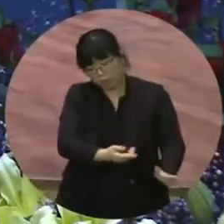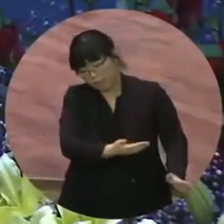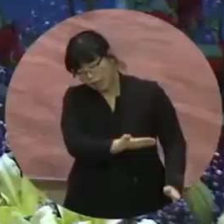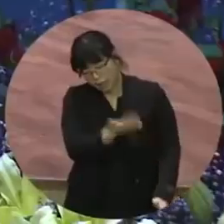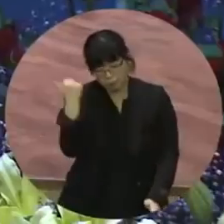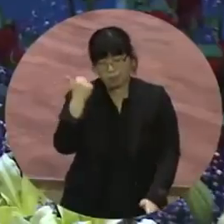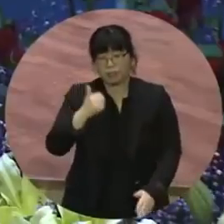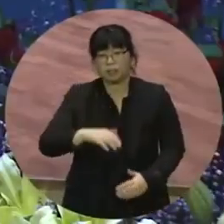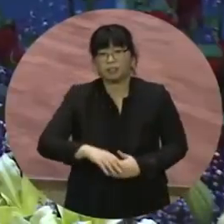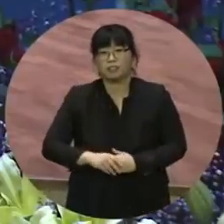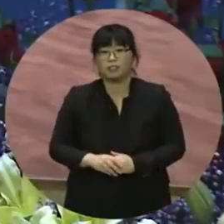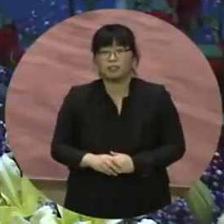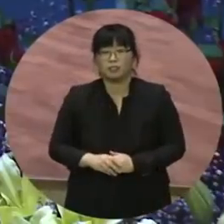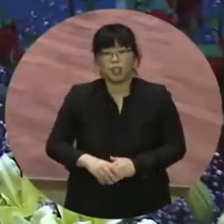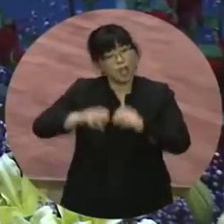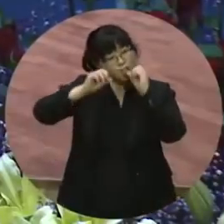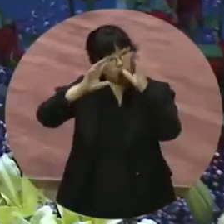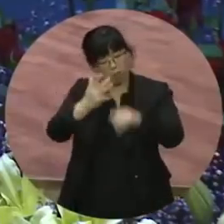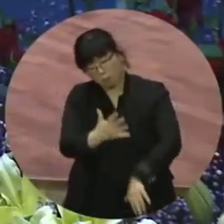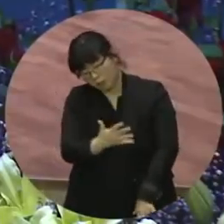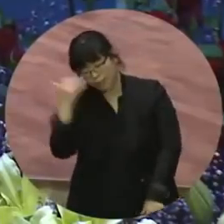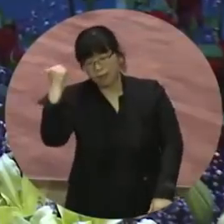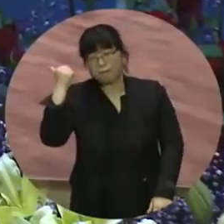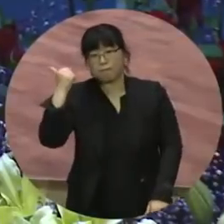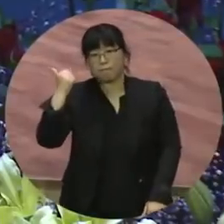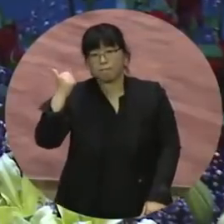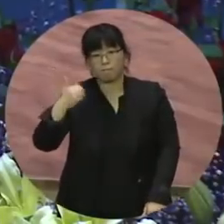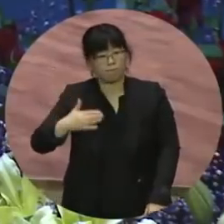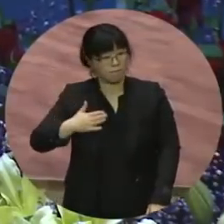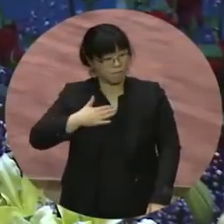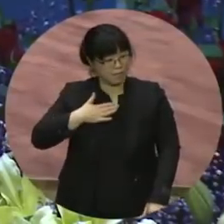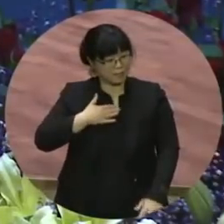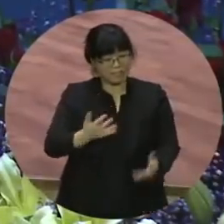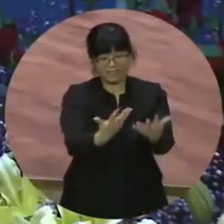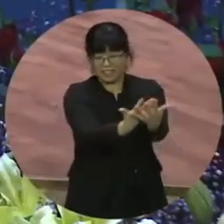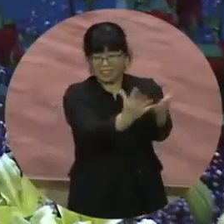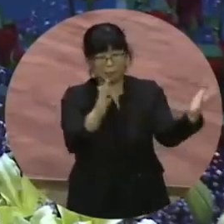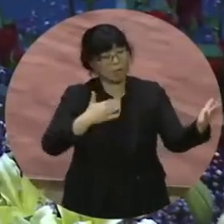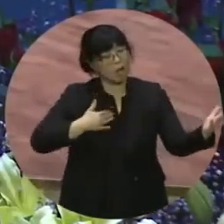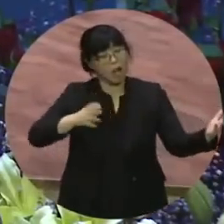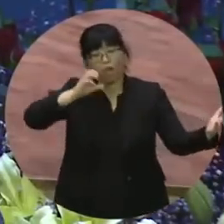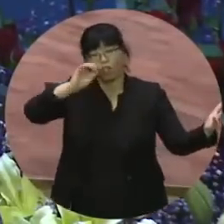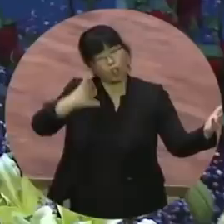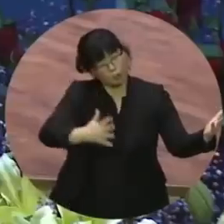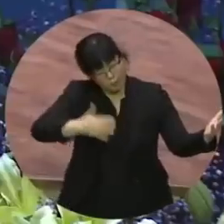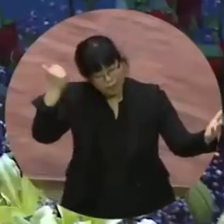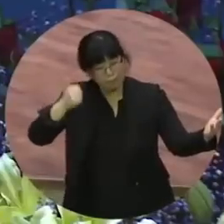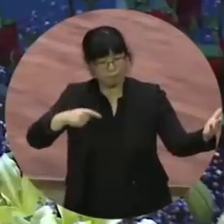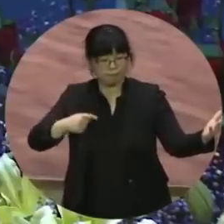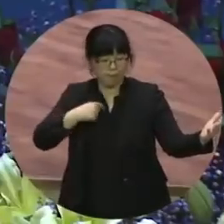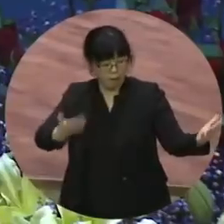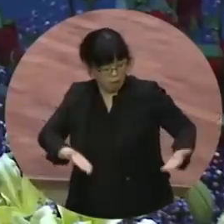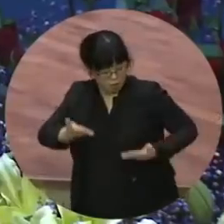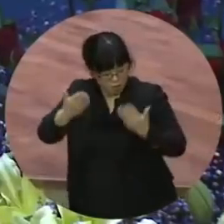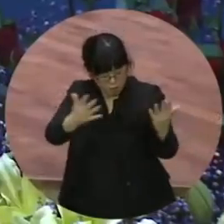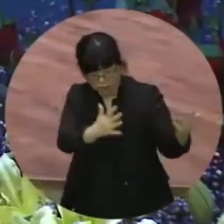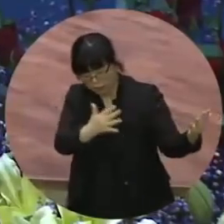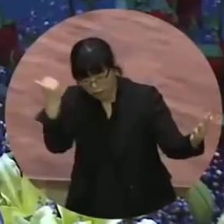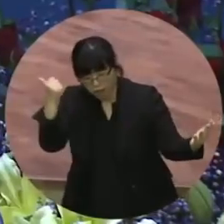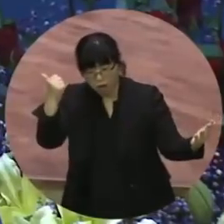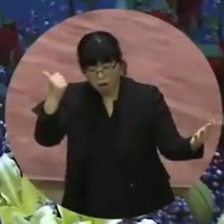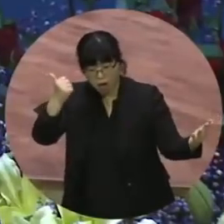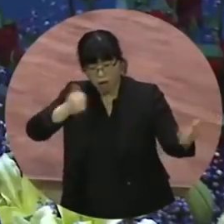전도 갑시다 해놓고, 전도하기 싫은데 합시다 했으면 책임져야 될 거 아니에요. 따라갑니다. 헌신합시다. 하자 해놓고